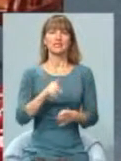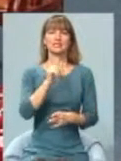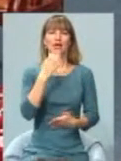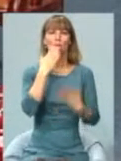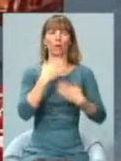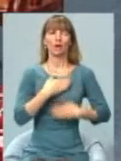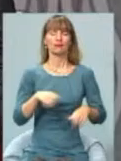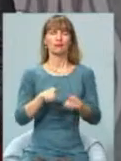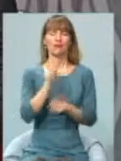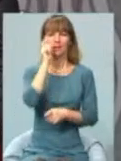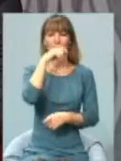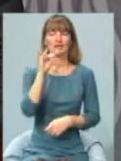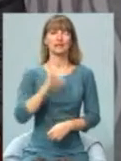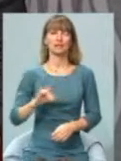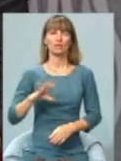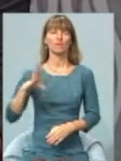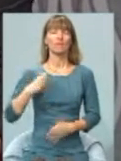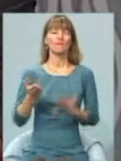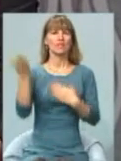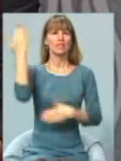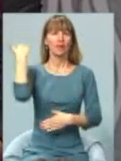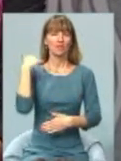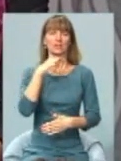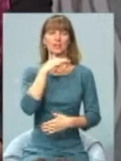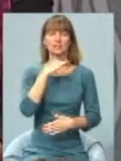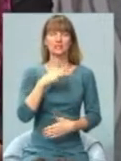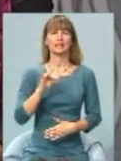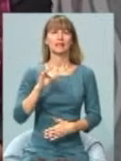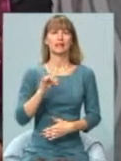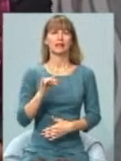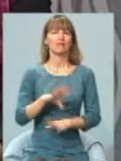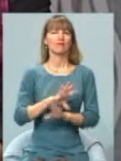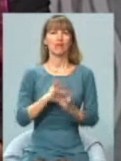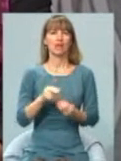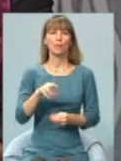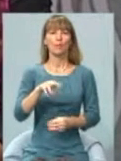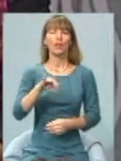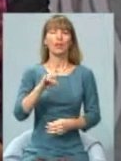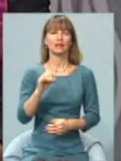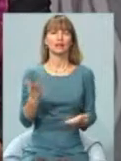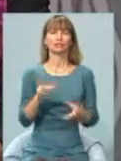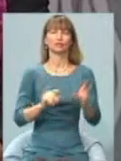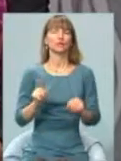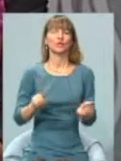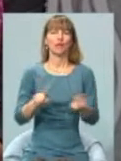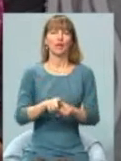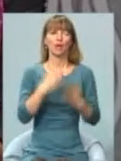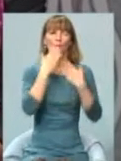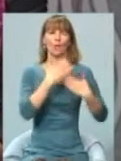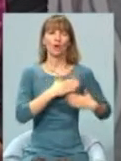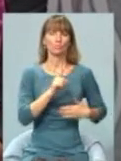кохання. Така гірка історія дійсно була у давні-давні часи. Ну а взагалі, Поліно, як ти вважаєш, що ж таке кохання? Що за нього